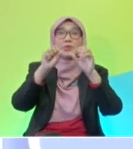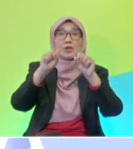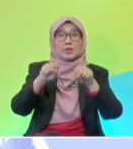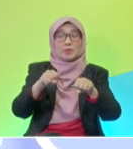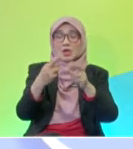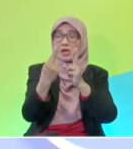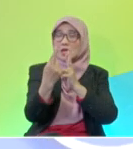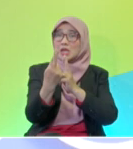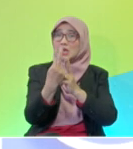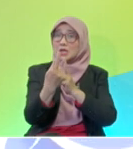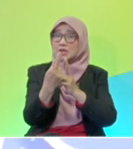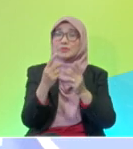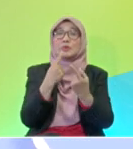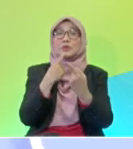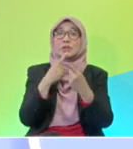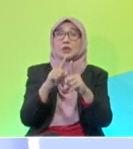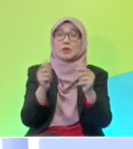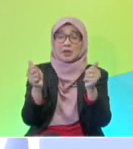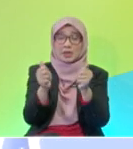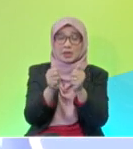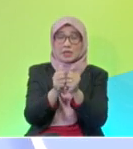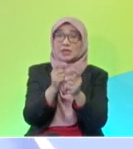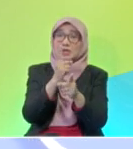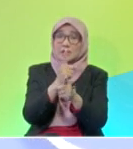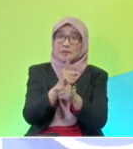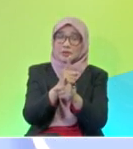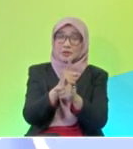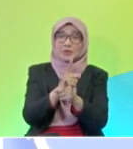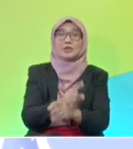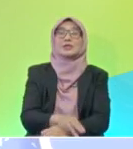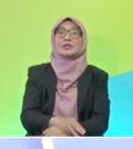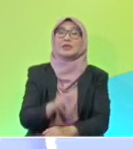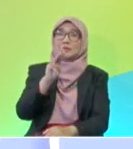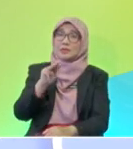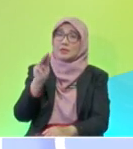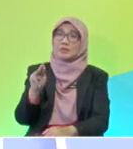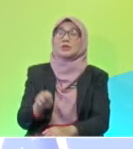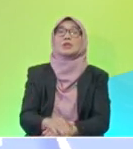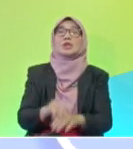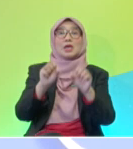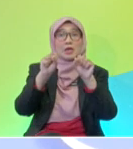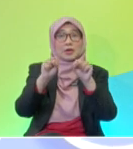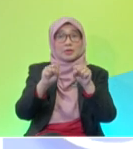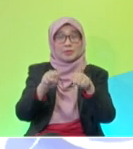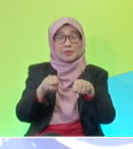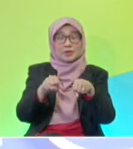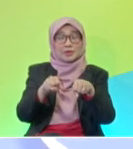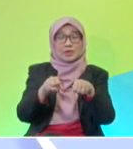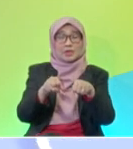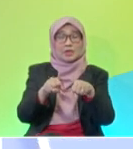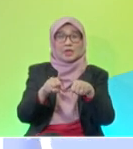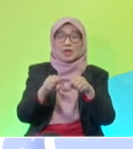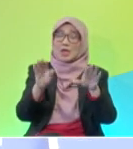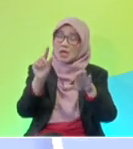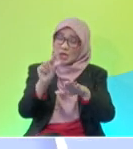ayat suruhan jadi lepas ni bolehlah murid mengaplikasikan er ayat ataupun respons yang Cikgu